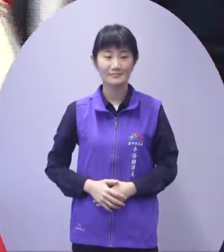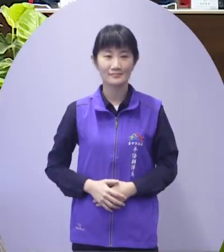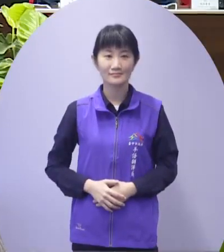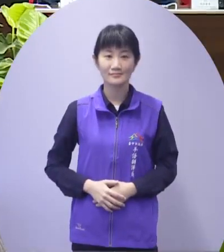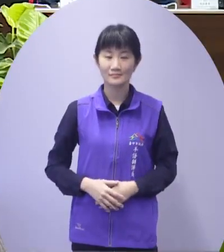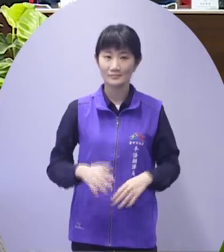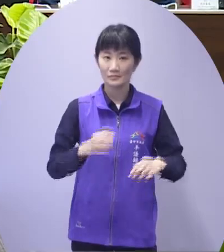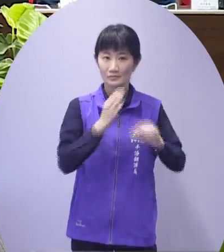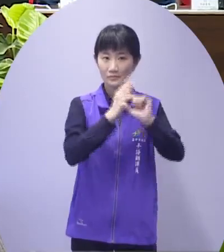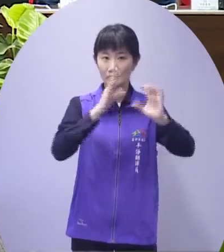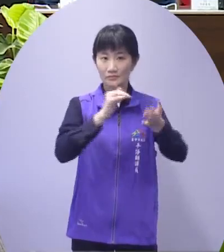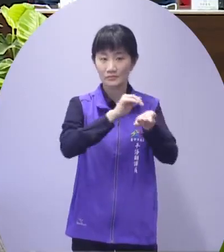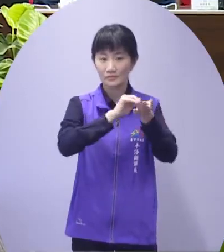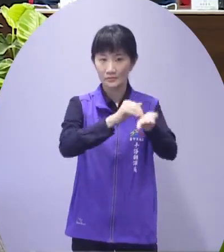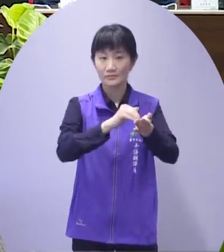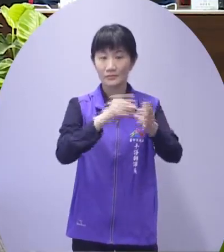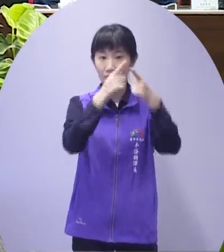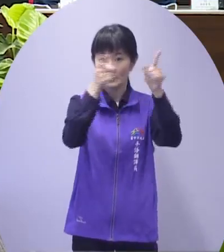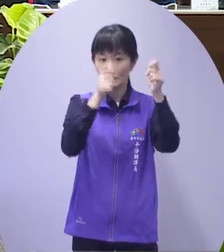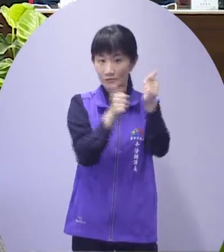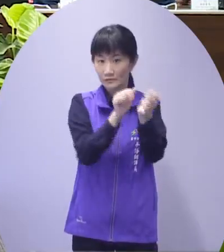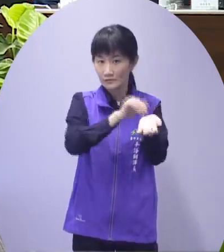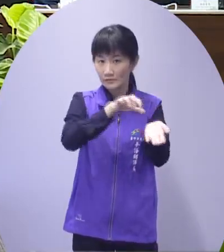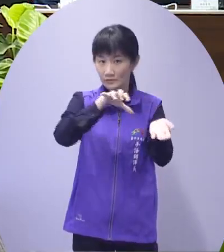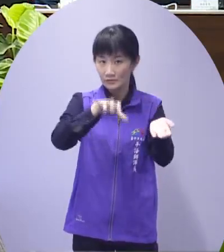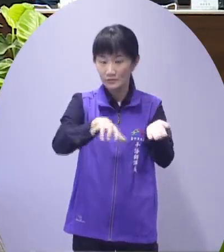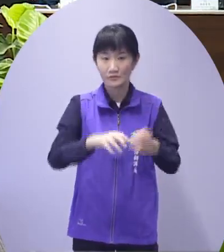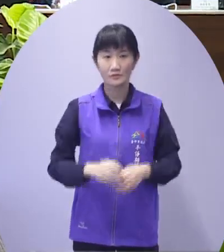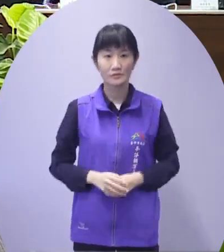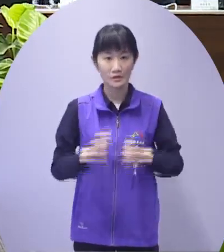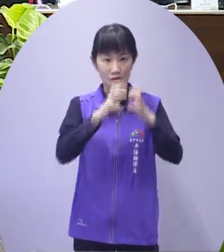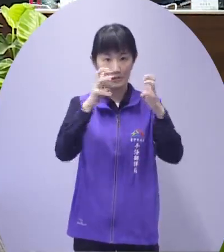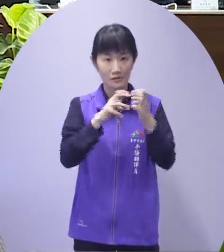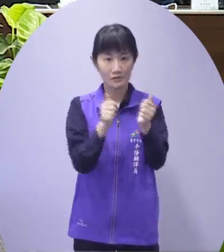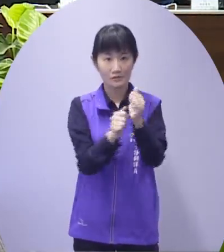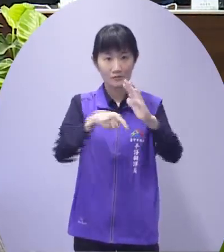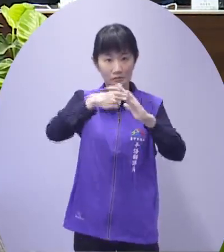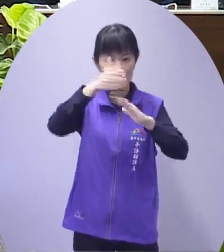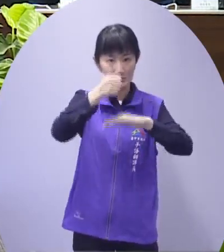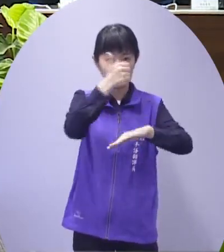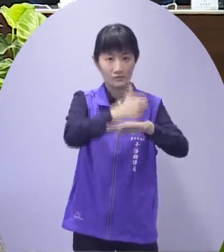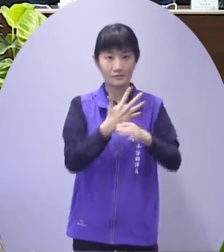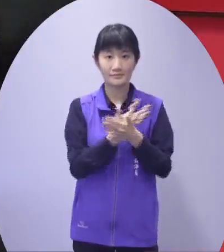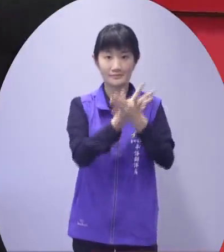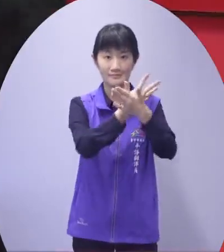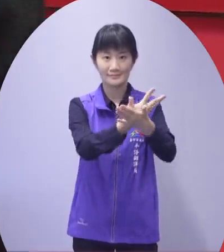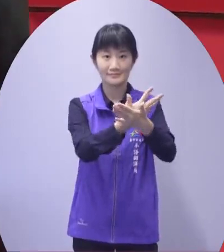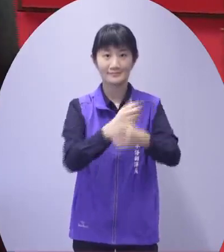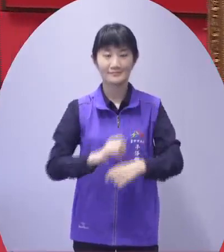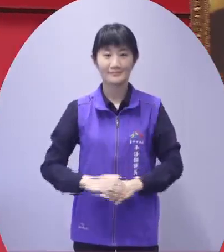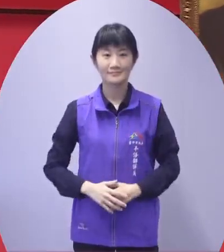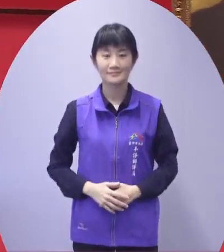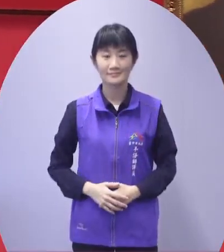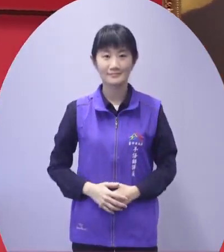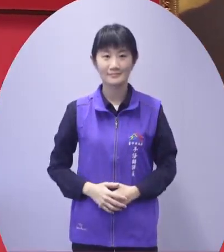中国医药大学附设医院请杨立慧副院长上台授奖。